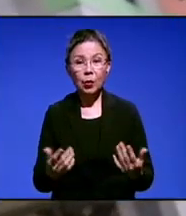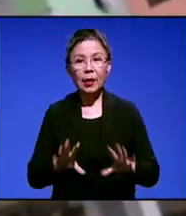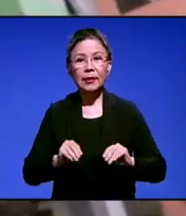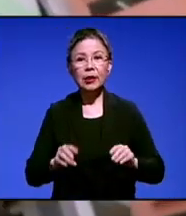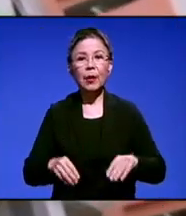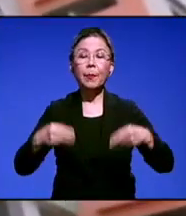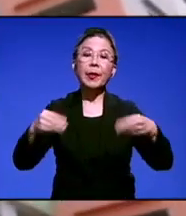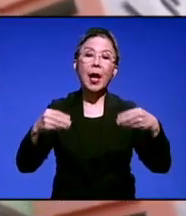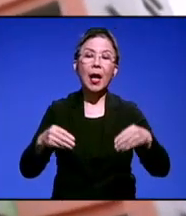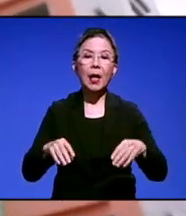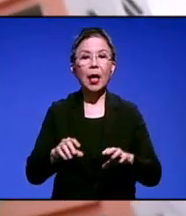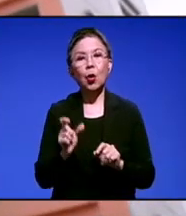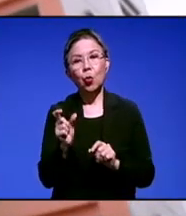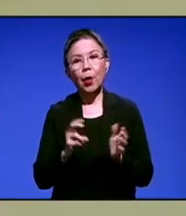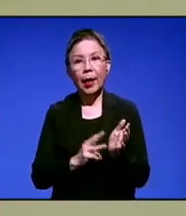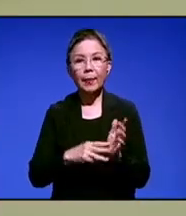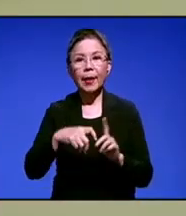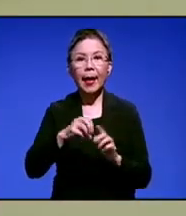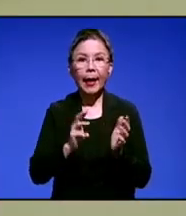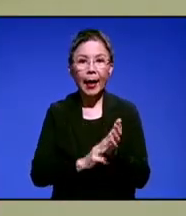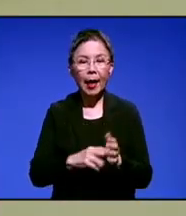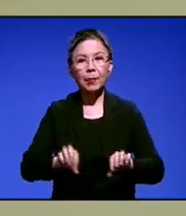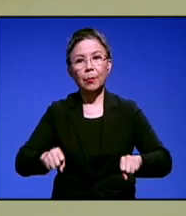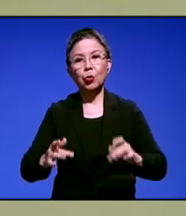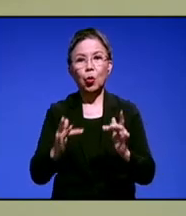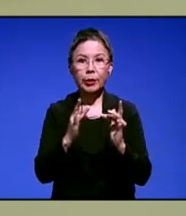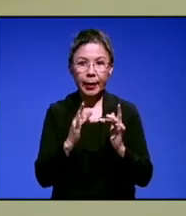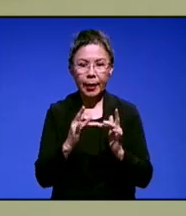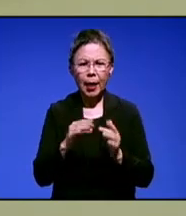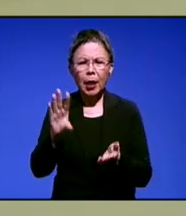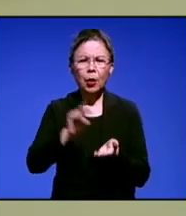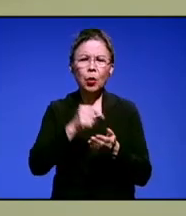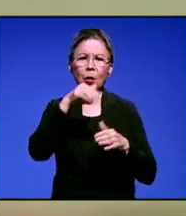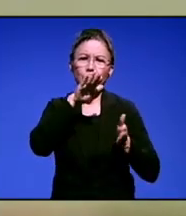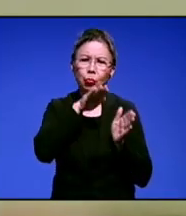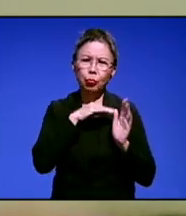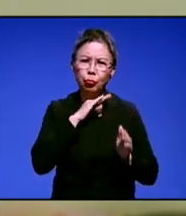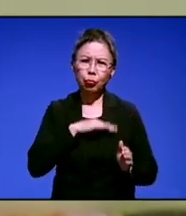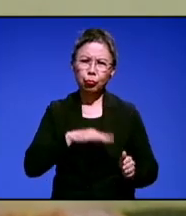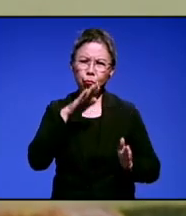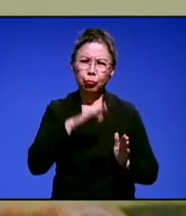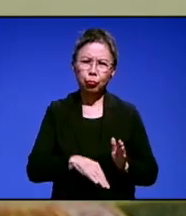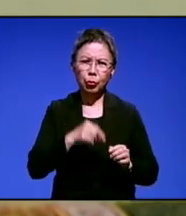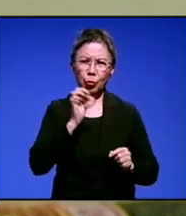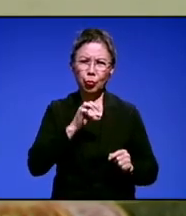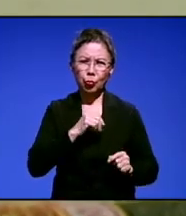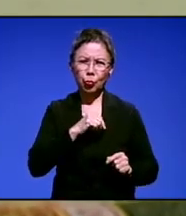sebagai pedagang, pegawai UMKM, dan pengemudi ojek online yang pendapatannya merosot sepanjang pandemi virus